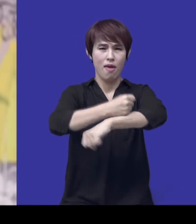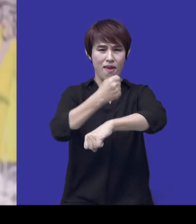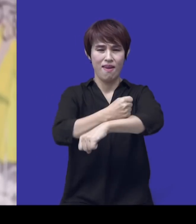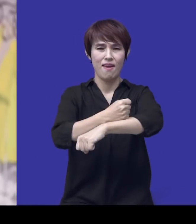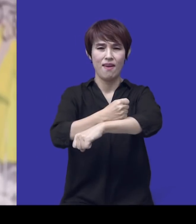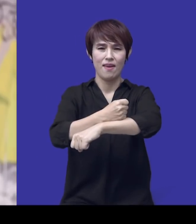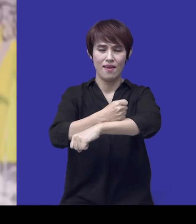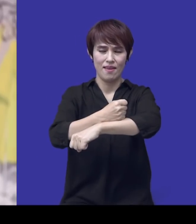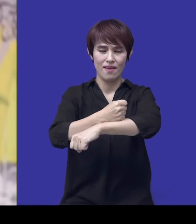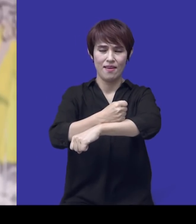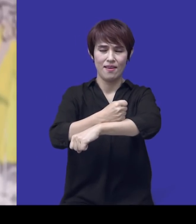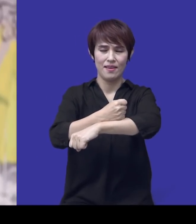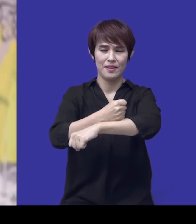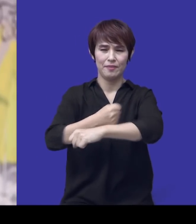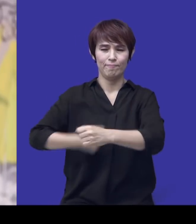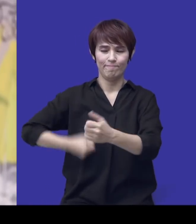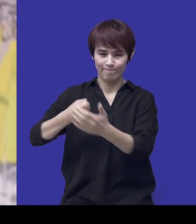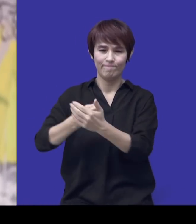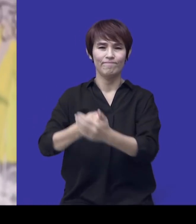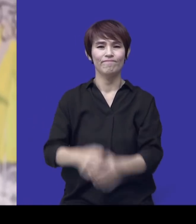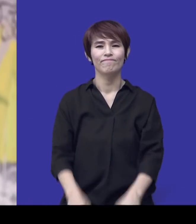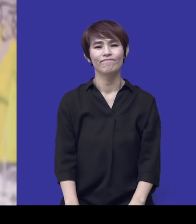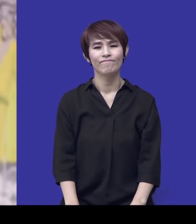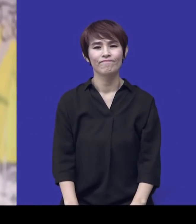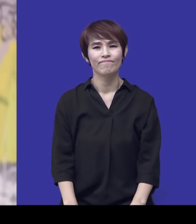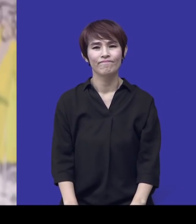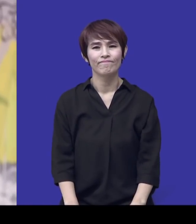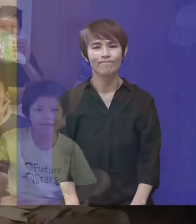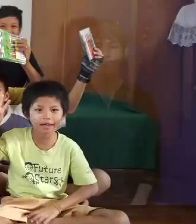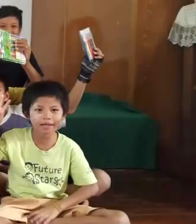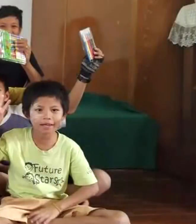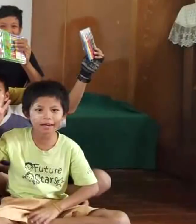바로 하겠습니다라고 결심하고 한국을 돌아왔죠.